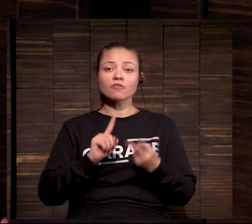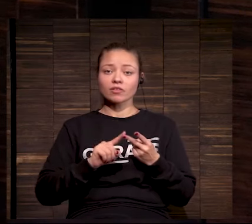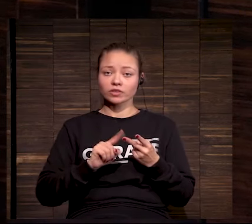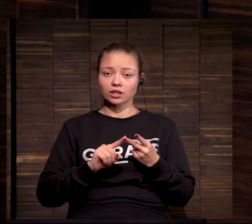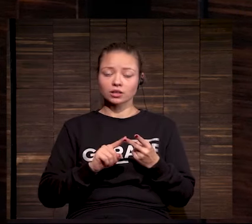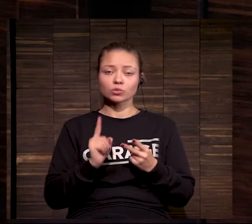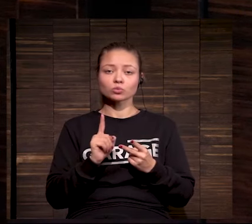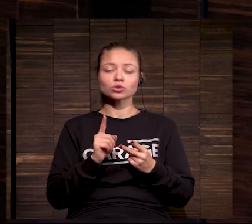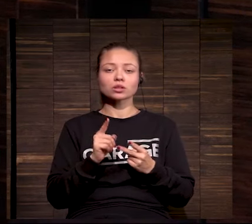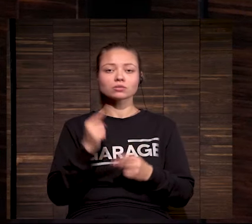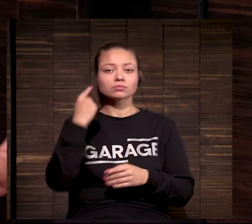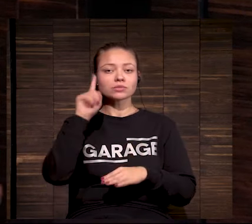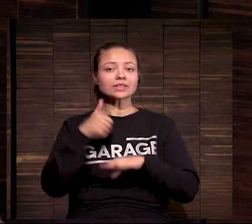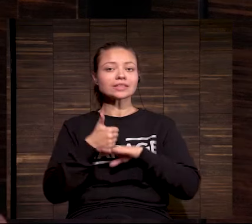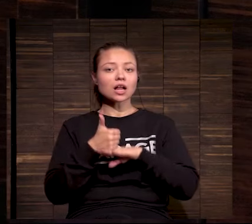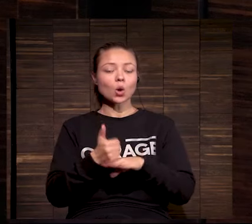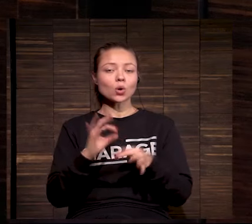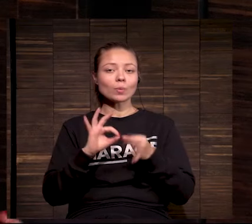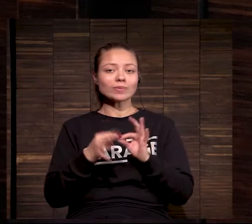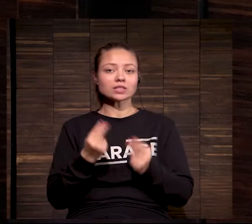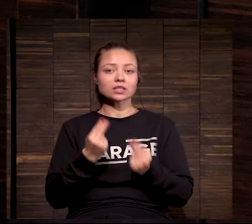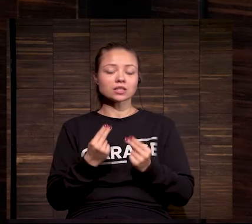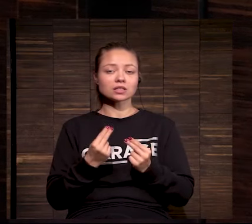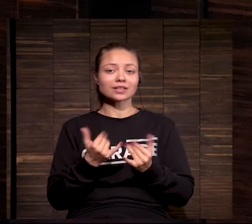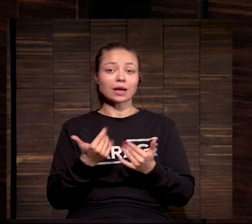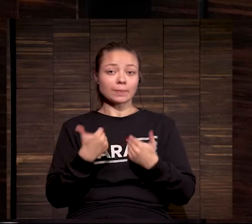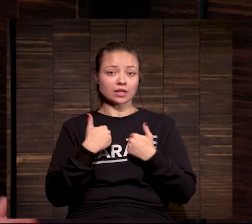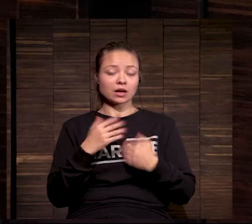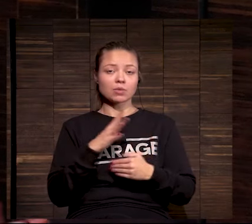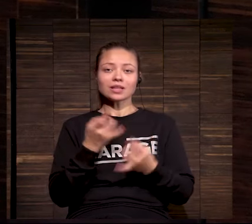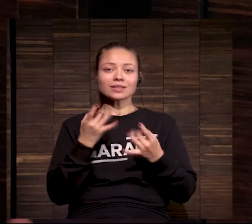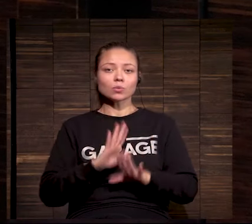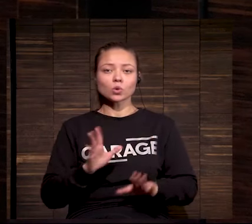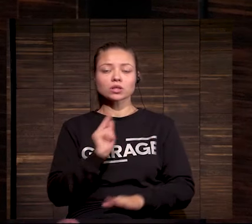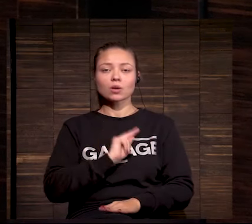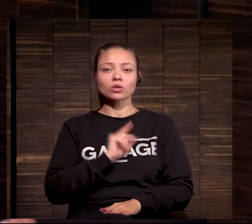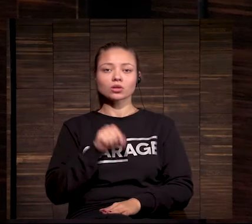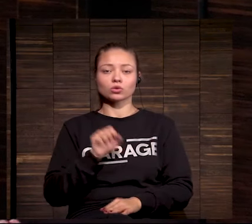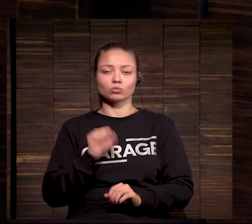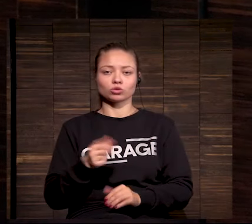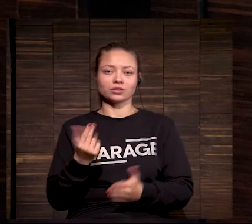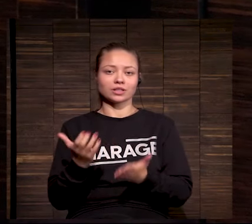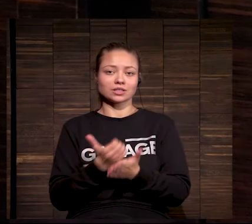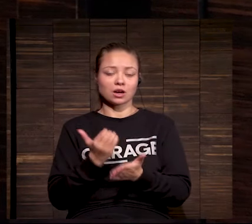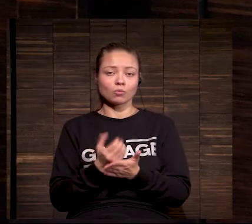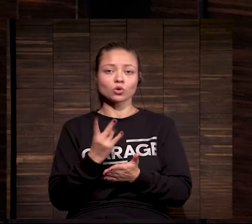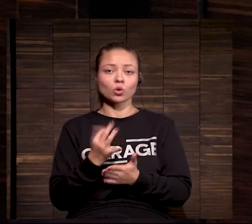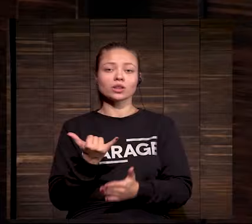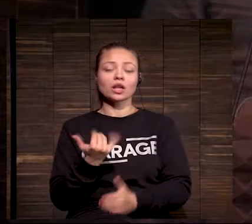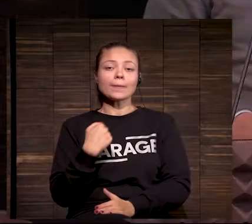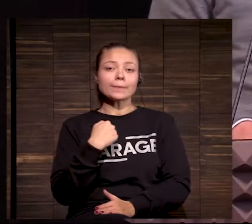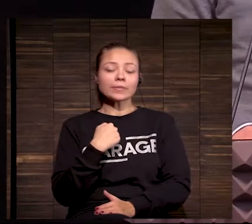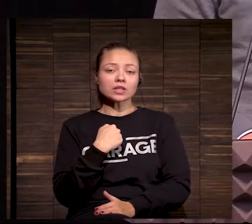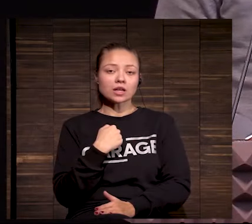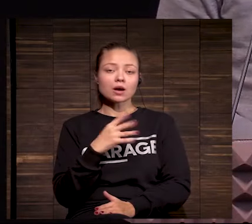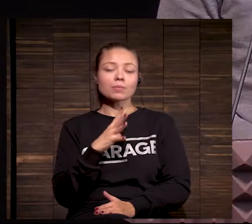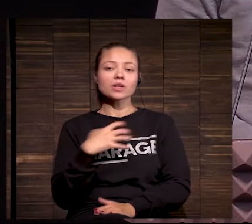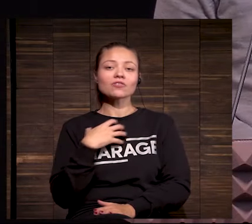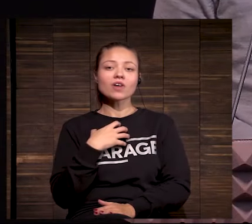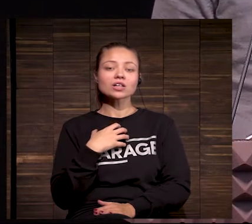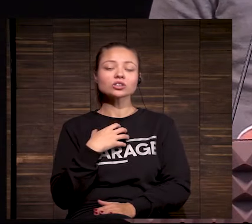что идеология олимпийских игр для меня было не просто работой на которой можно заработать денег для меня мне было важно